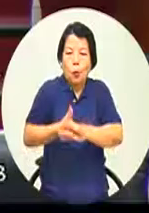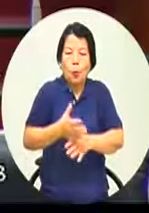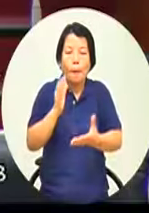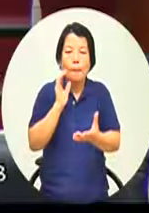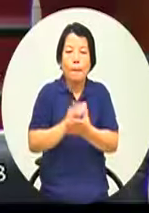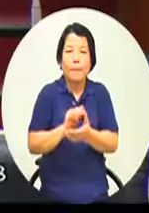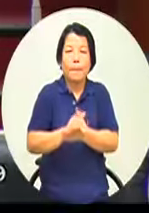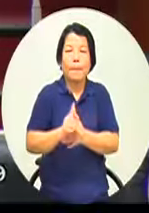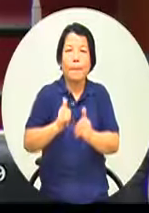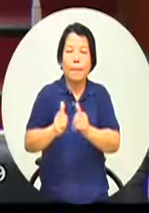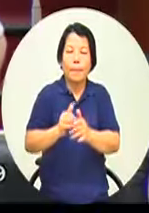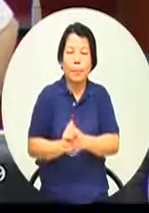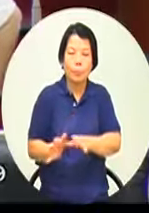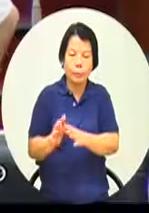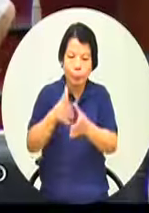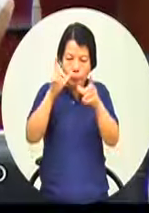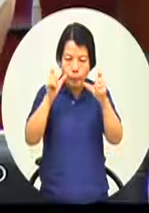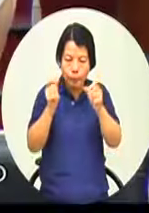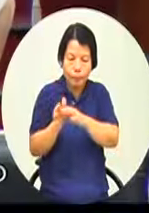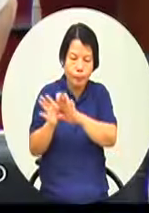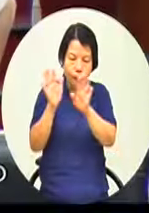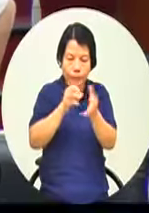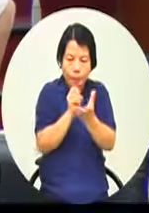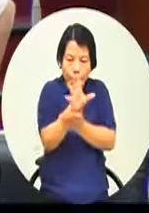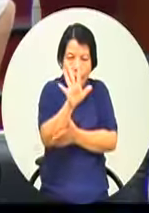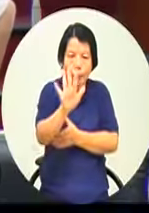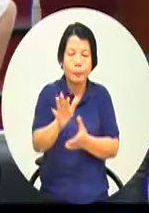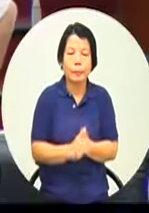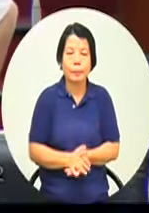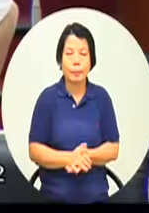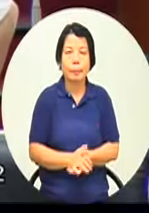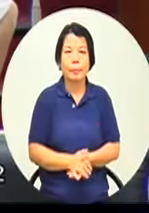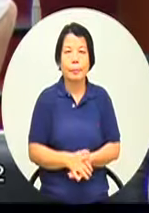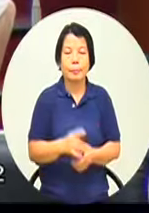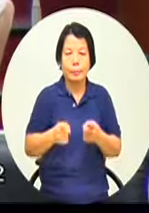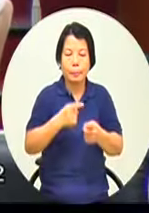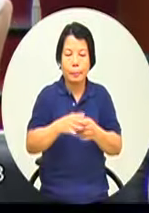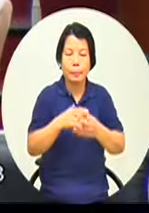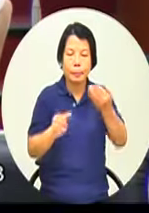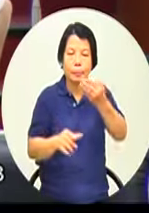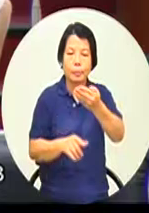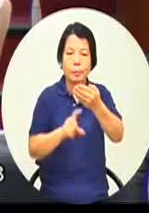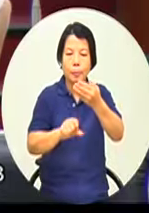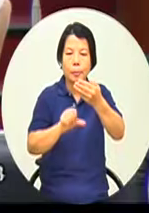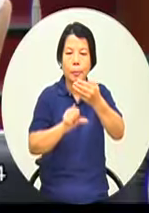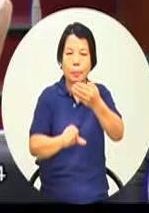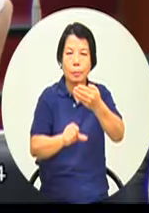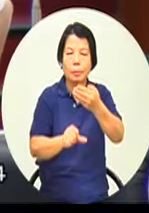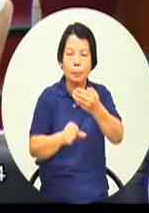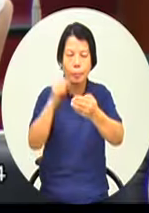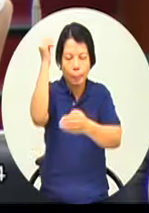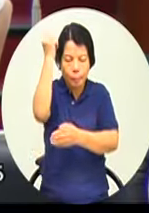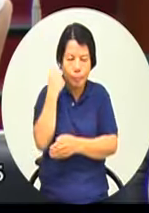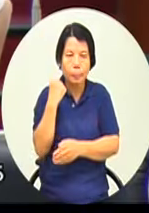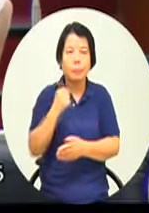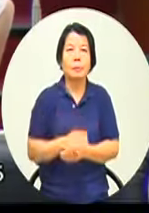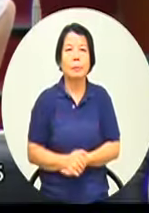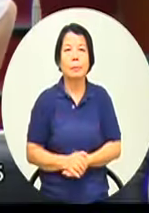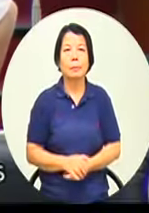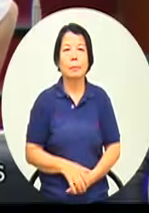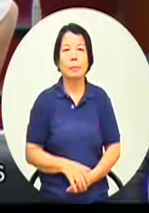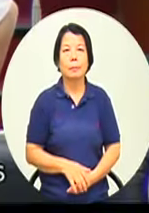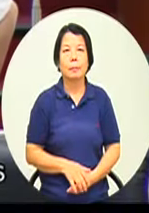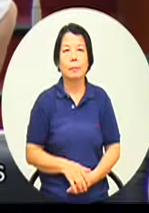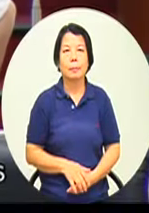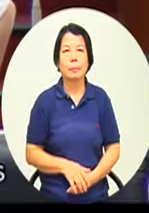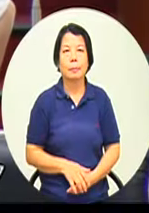把淹水的状况给拍出来哈，如果我没记错的话，应该是九月十五的清晨哈，九月十四、九月十五